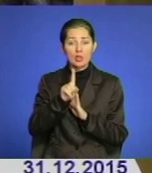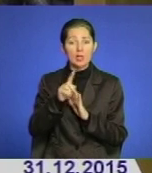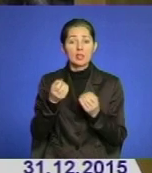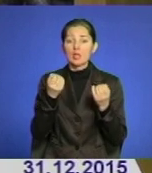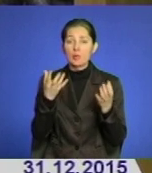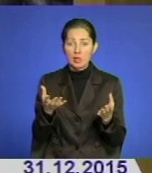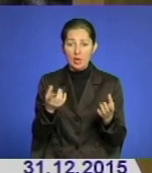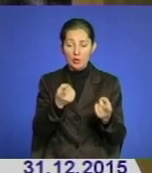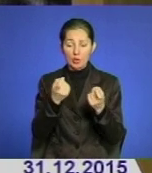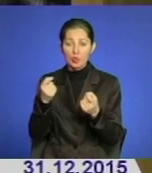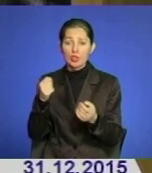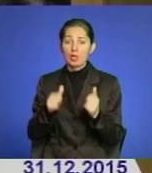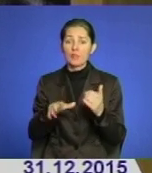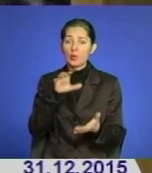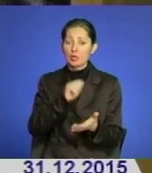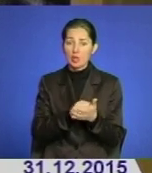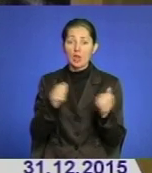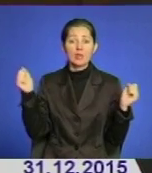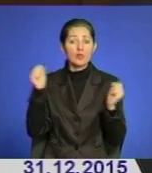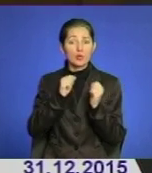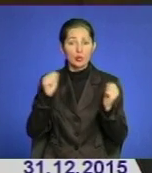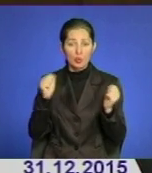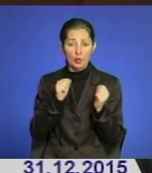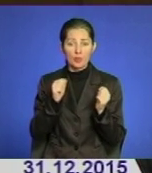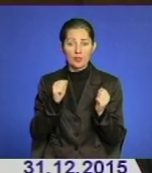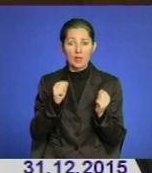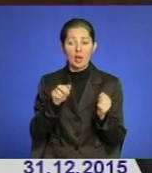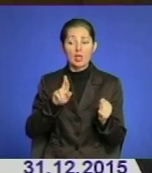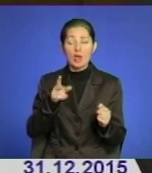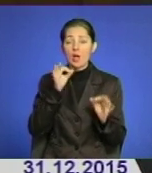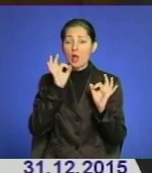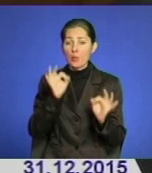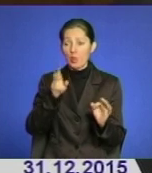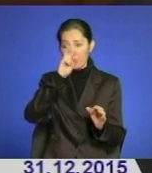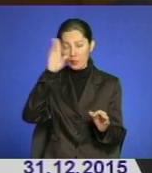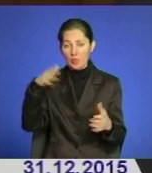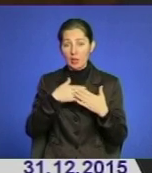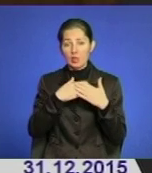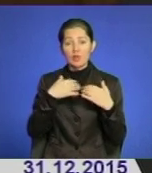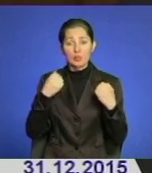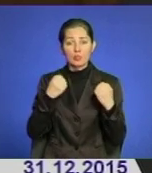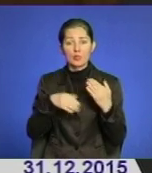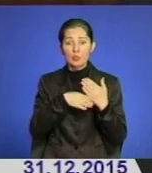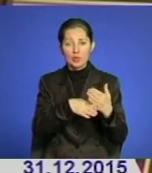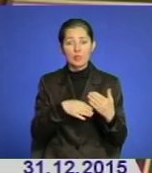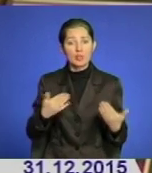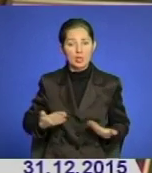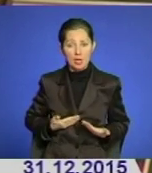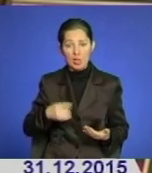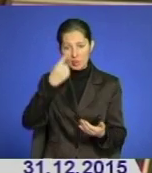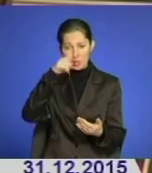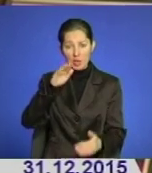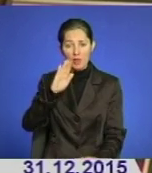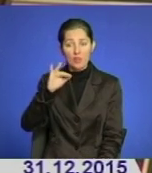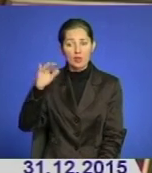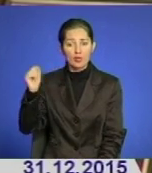елементарного залучення до занять фізичною культурою. Як правильно популяризувати активний спосіб життя, знає Володимир Ванджура. Каже,